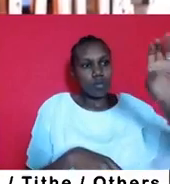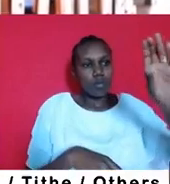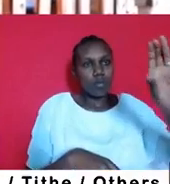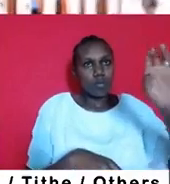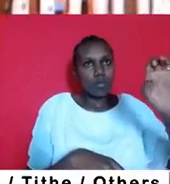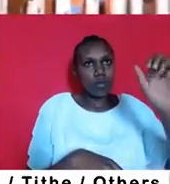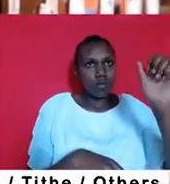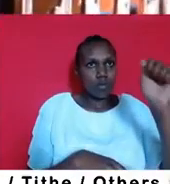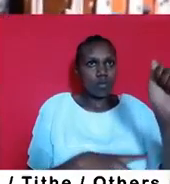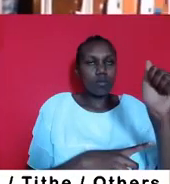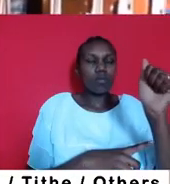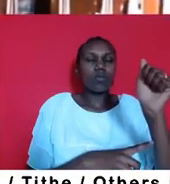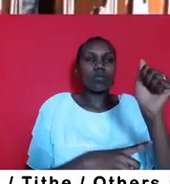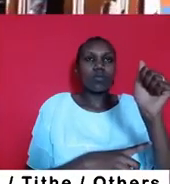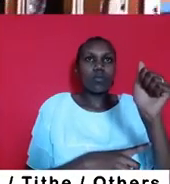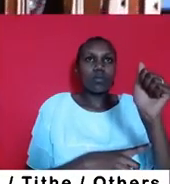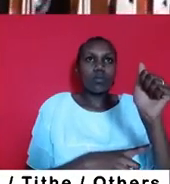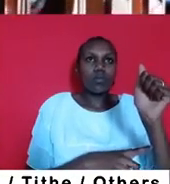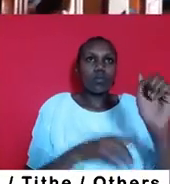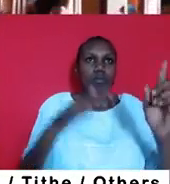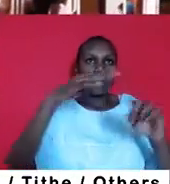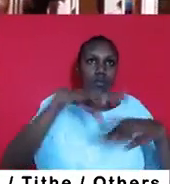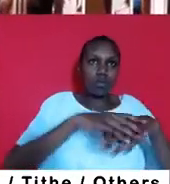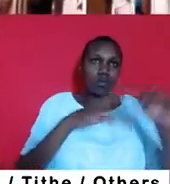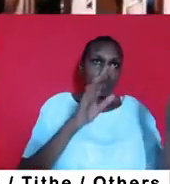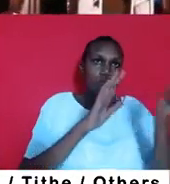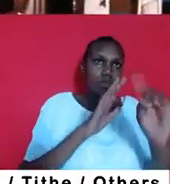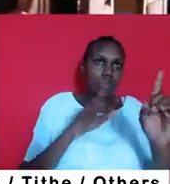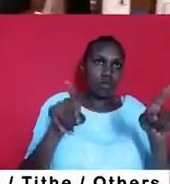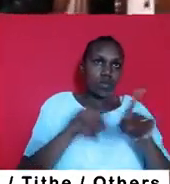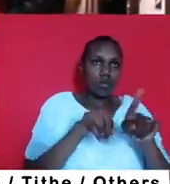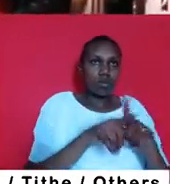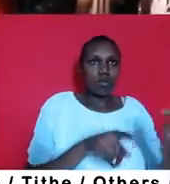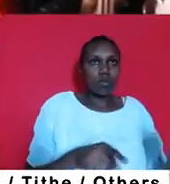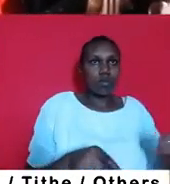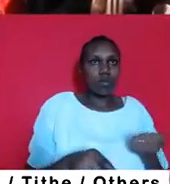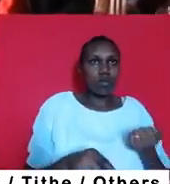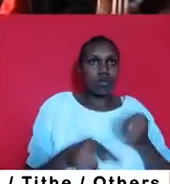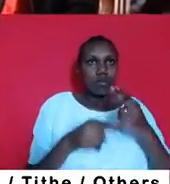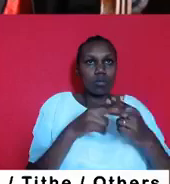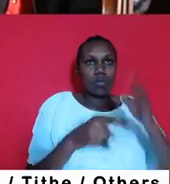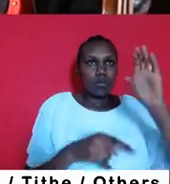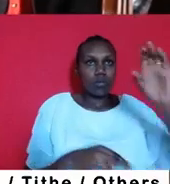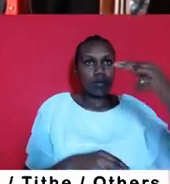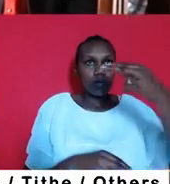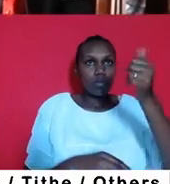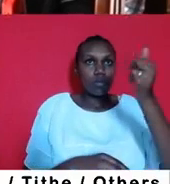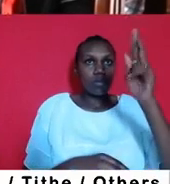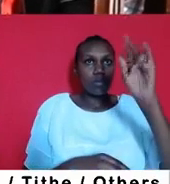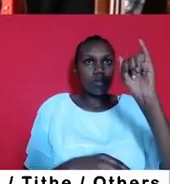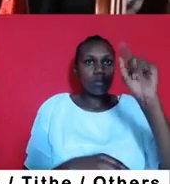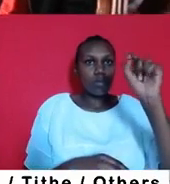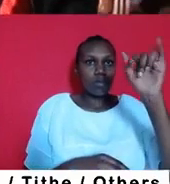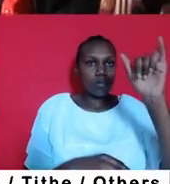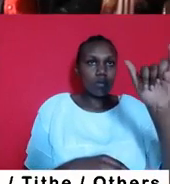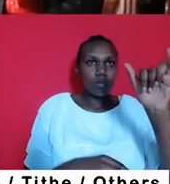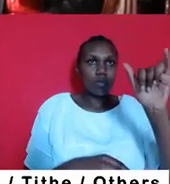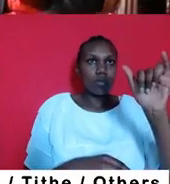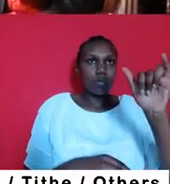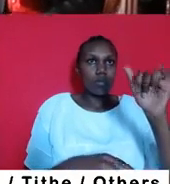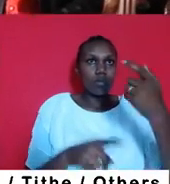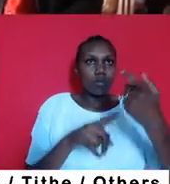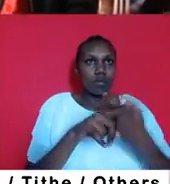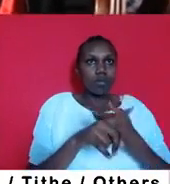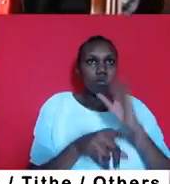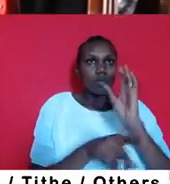Makadara, parokia ya Makadara huko Nairobi, na msichana aitwaye Charity Gathoni Kinywa wa kanisa